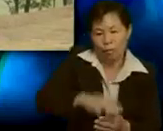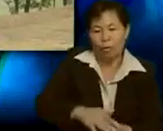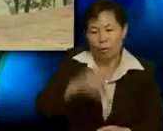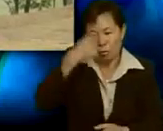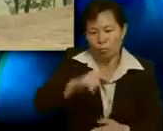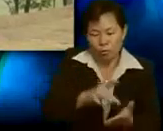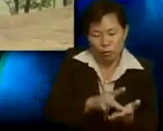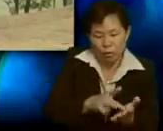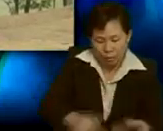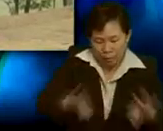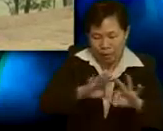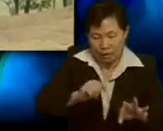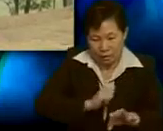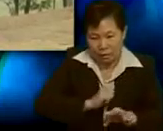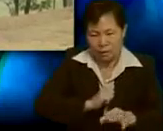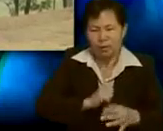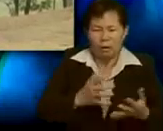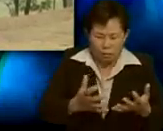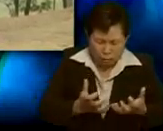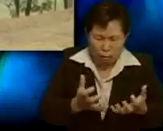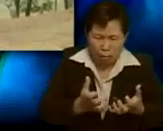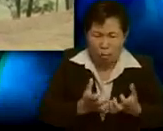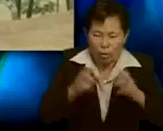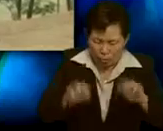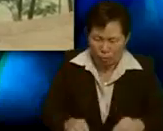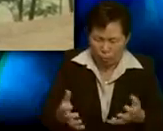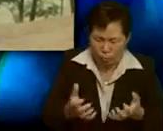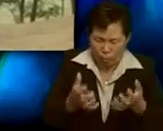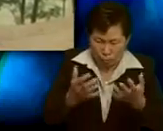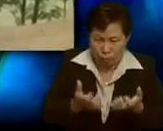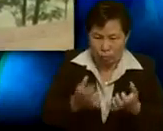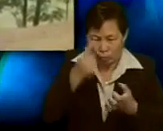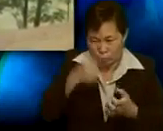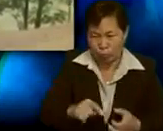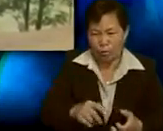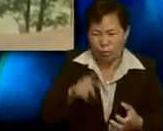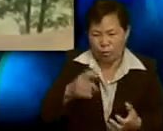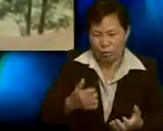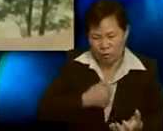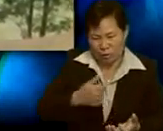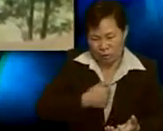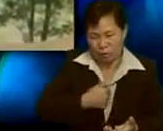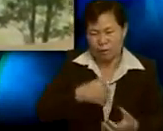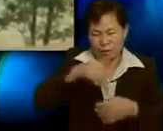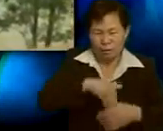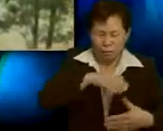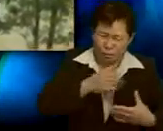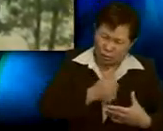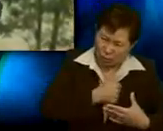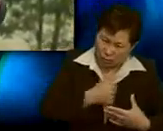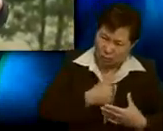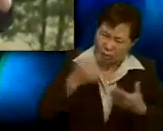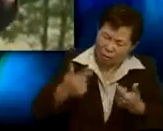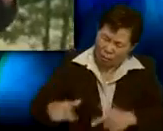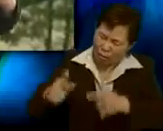dia sendiri. Memang naluri kita, memang semua manusia mempunyai kehendak untuk nak memenuhi keperluan dia. Dalam diri dia, kita ni kalau